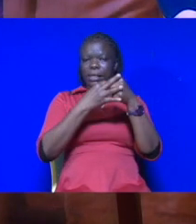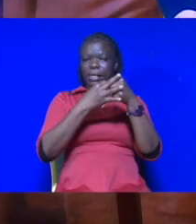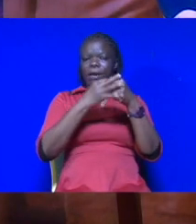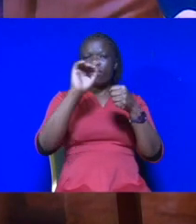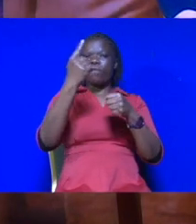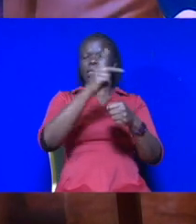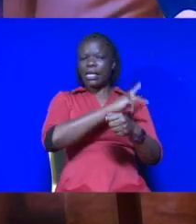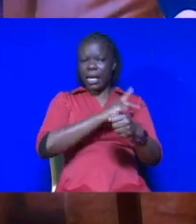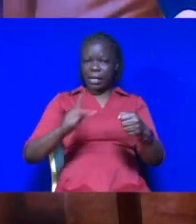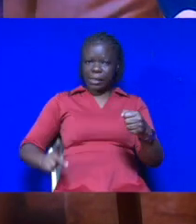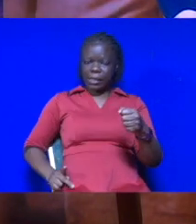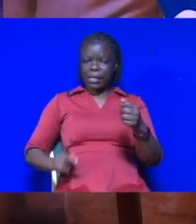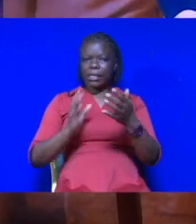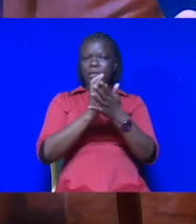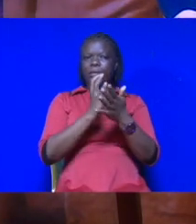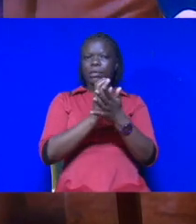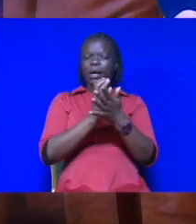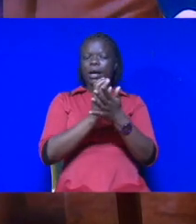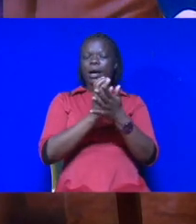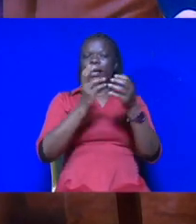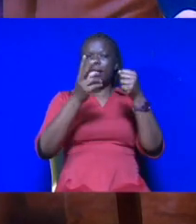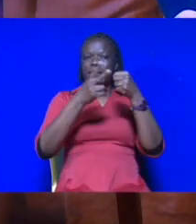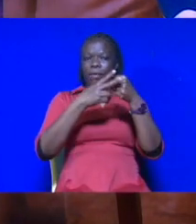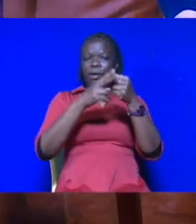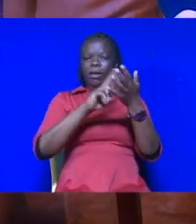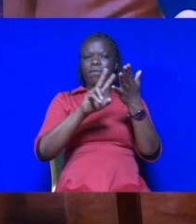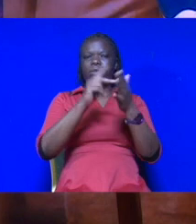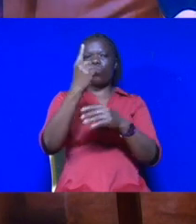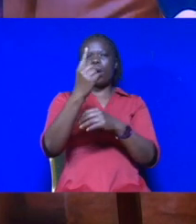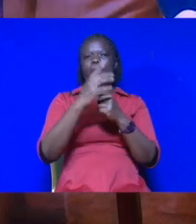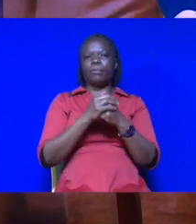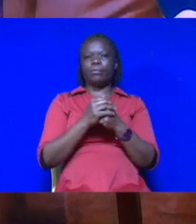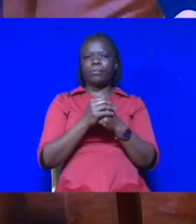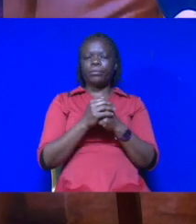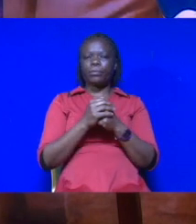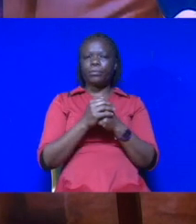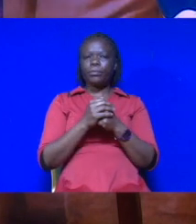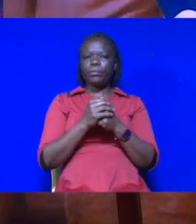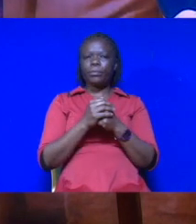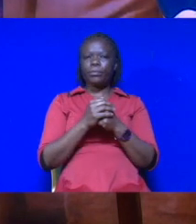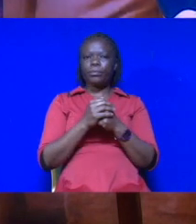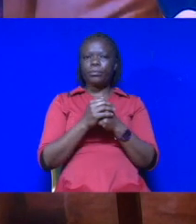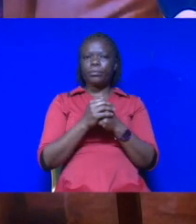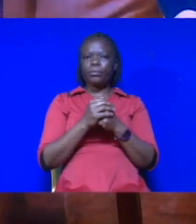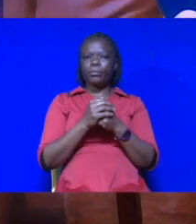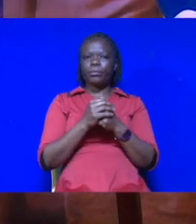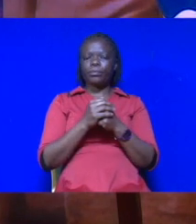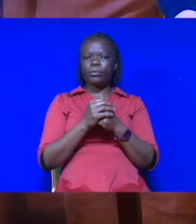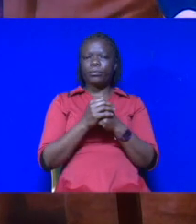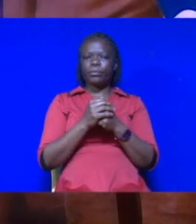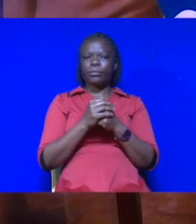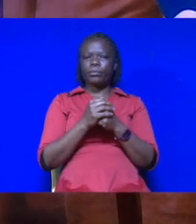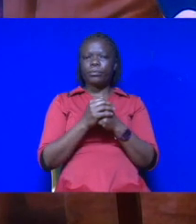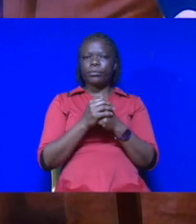sura ya 17 na fungu la kwanza. Neno la Mungu linasema hivi. Wafalme wa kwanza sura ya 17 na